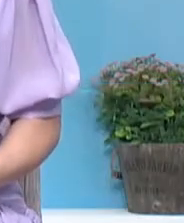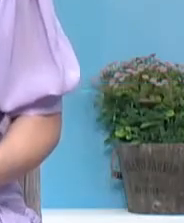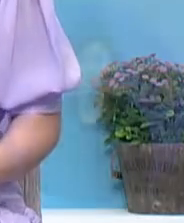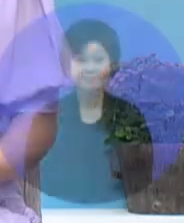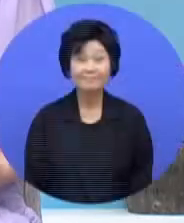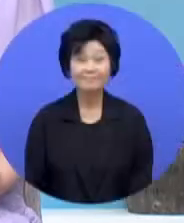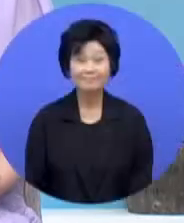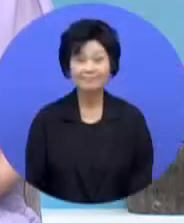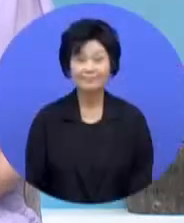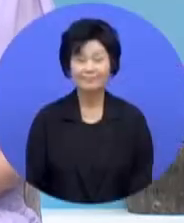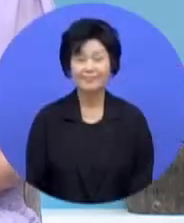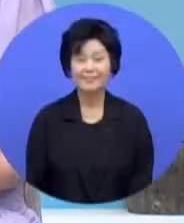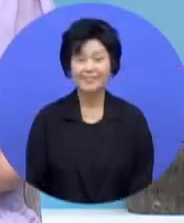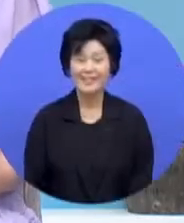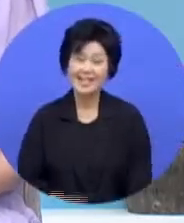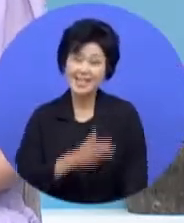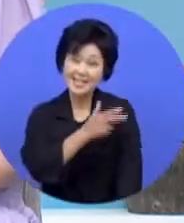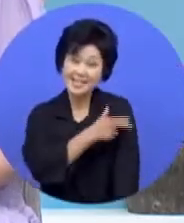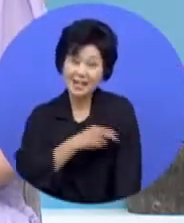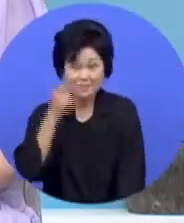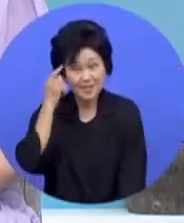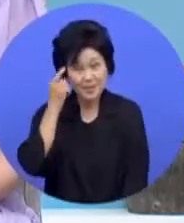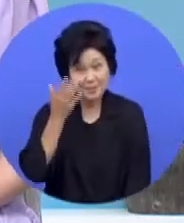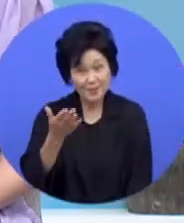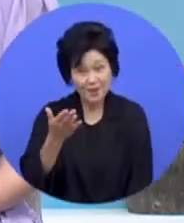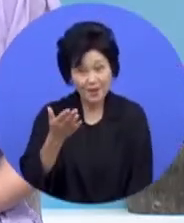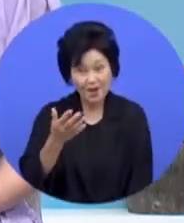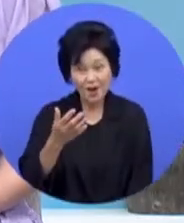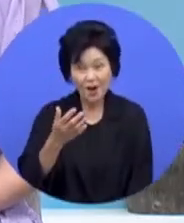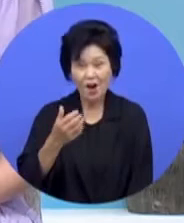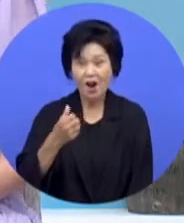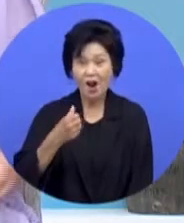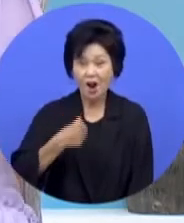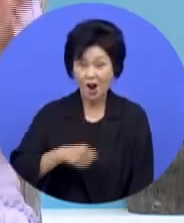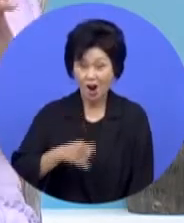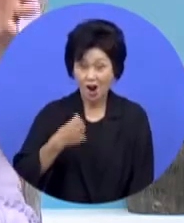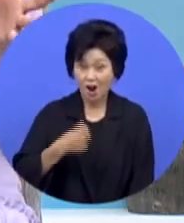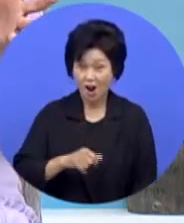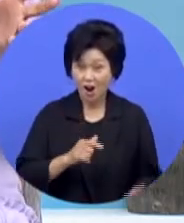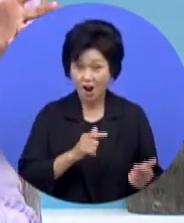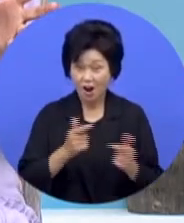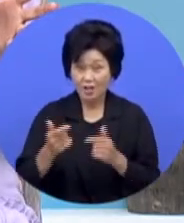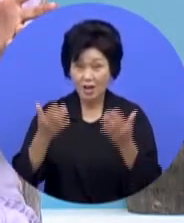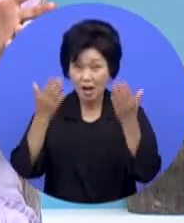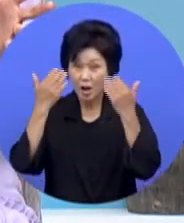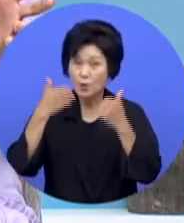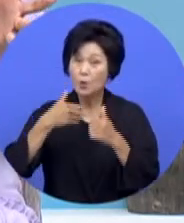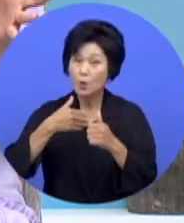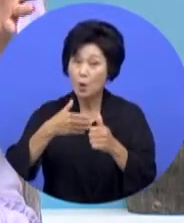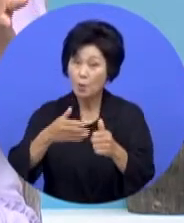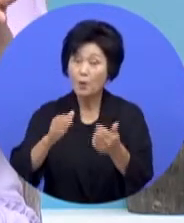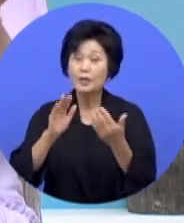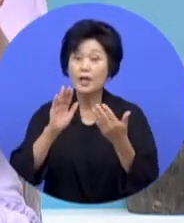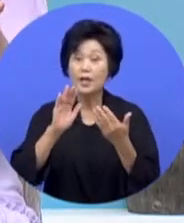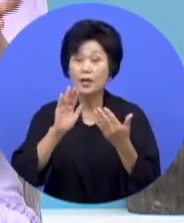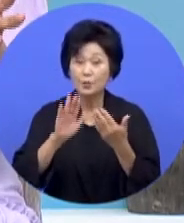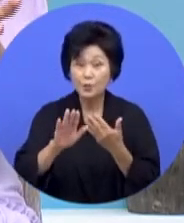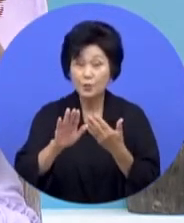우리 저 집사님. 예. 네. 아이들 보내놓고 우리 아이들이 이렇게 이